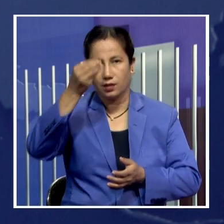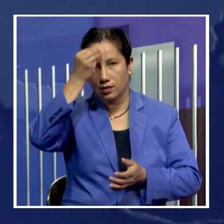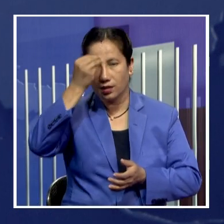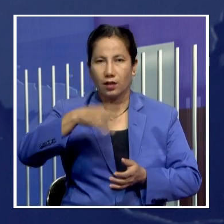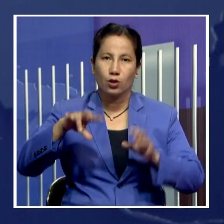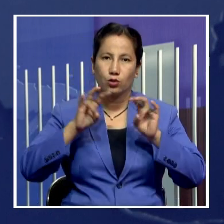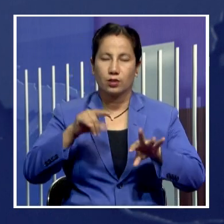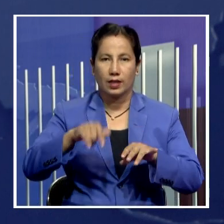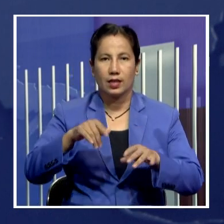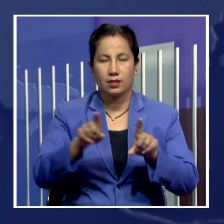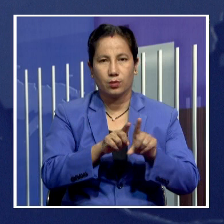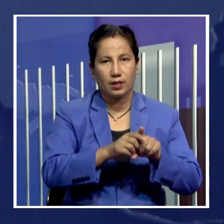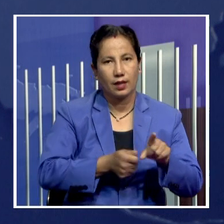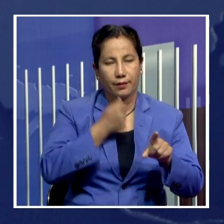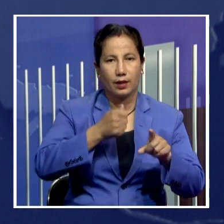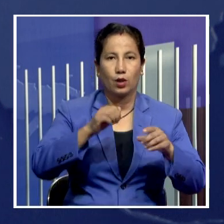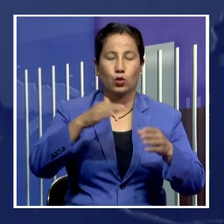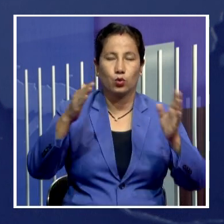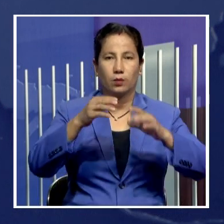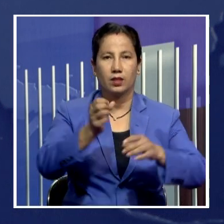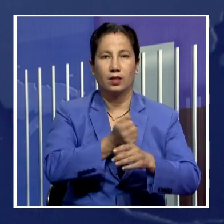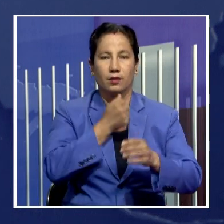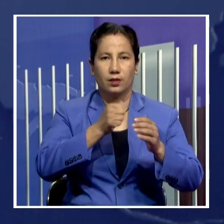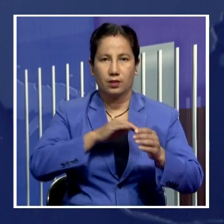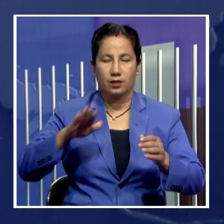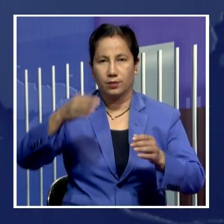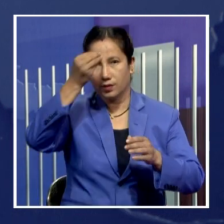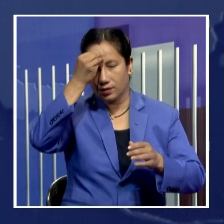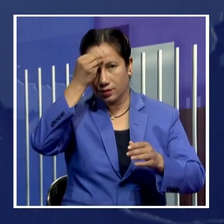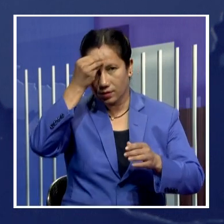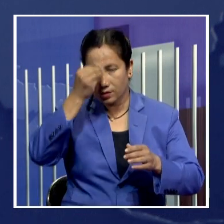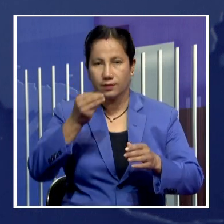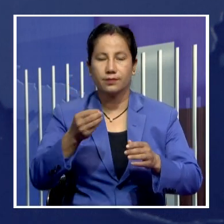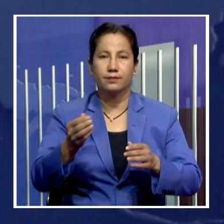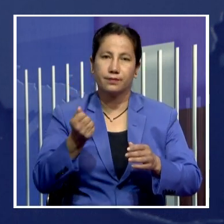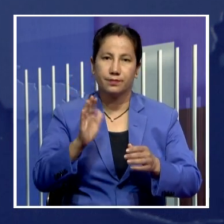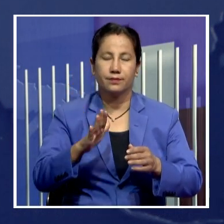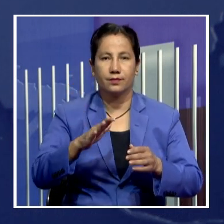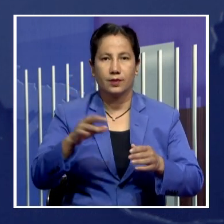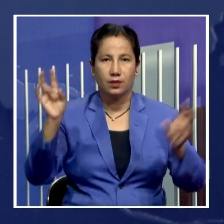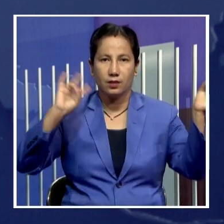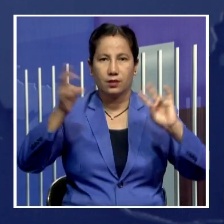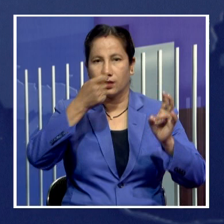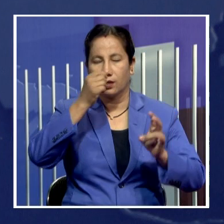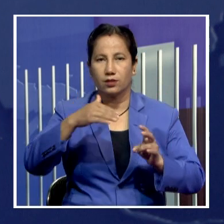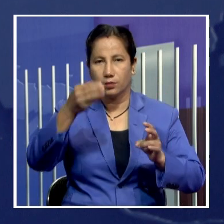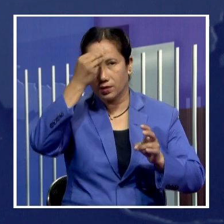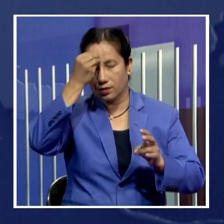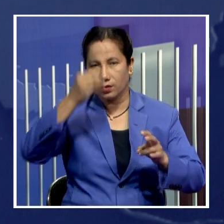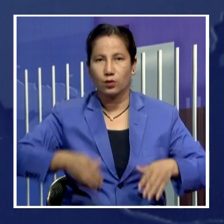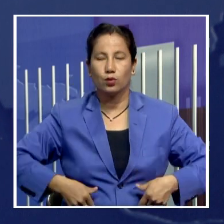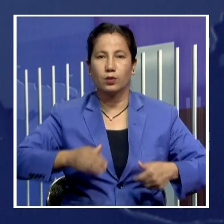लगाउन छुटेकाहरूले आज पनि आफ्ना मान्यजन र आफन्तहरूबाट टिका थापेर आशीर्वाद लिएका छन्। सहरदेखि गाउँसम्म दसैँको उल्लास